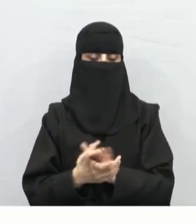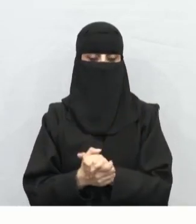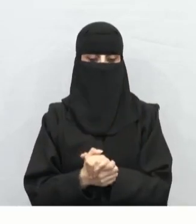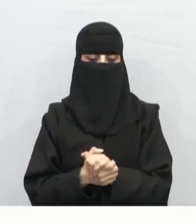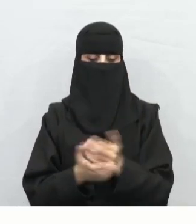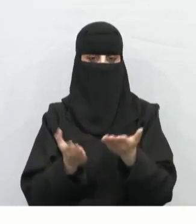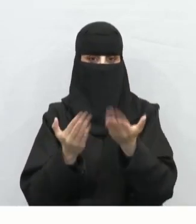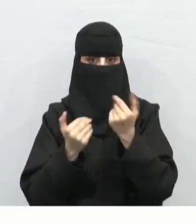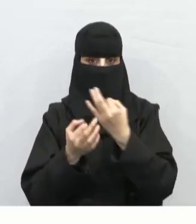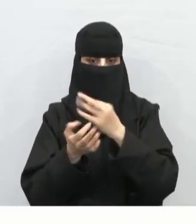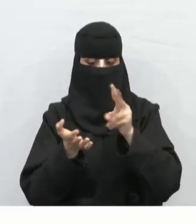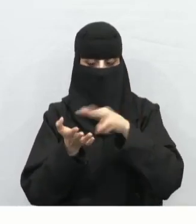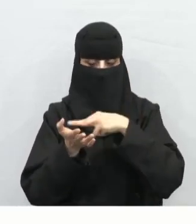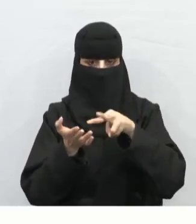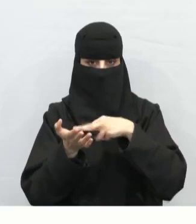هيقرا